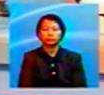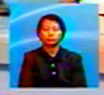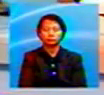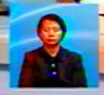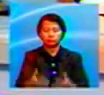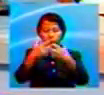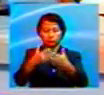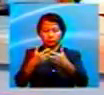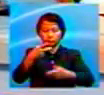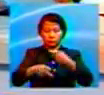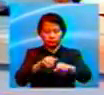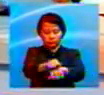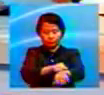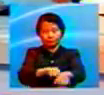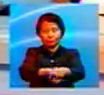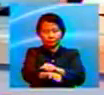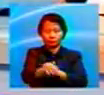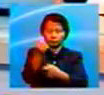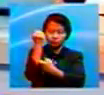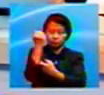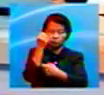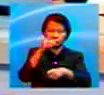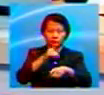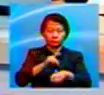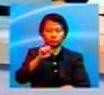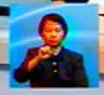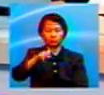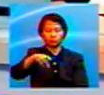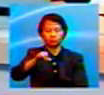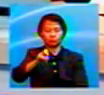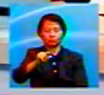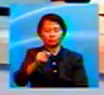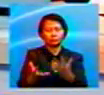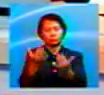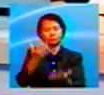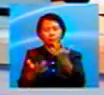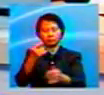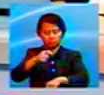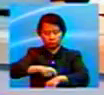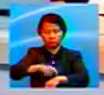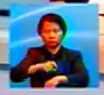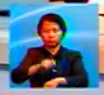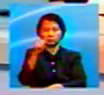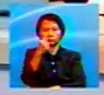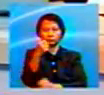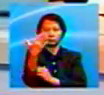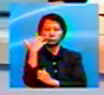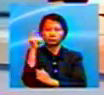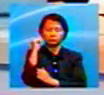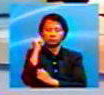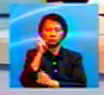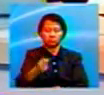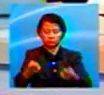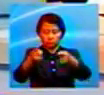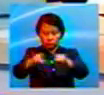Sebuah kilang memproses sarung tangan getah di Bandar Baru Selat Tinggi, Sepang terbakar dalam satu kejadian kira-kira pukul 10 pagi tadi.